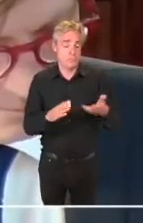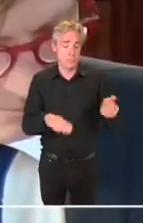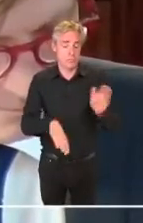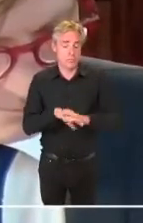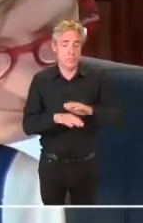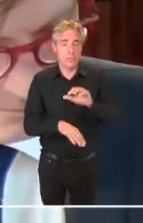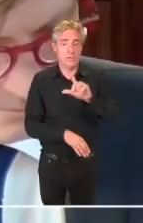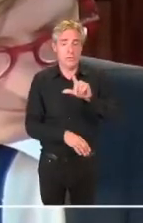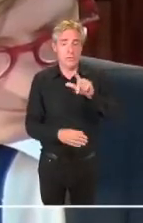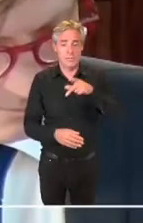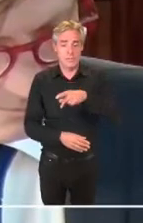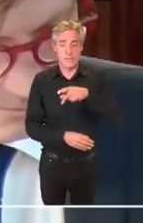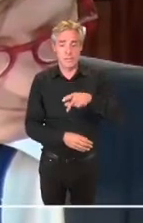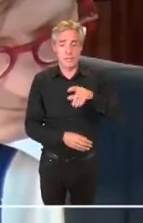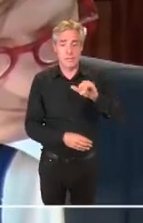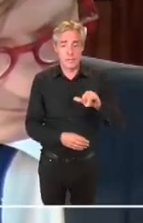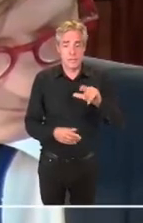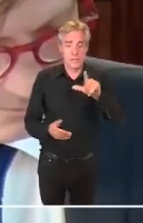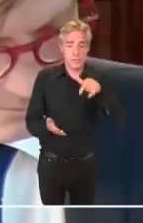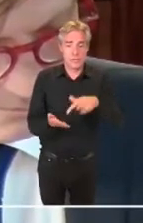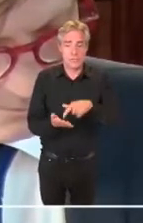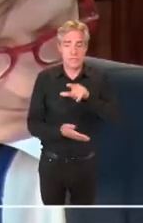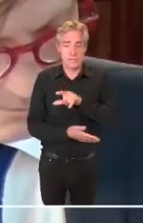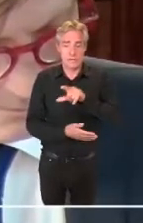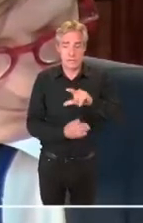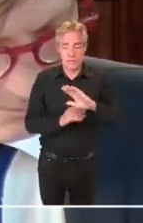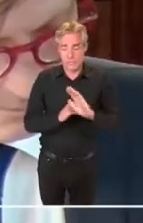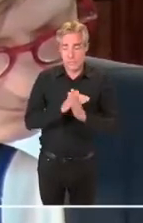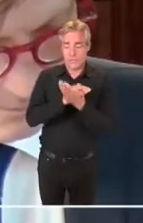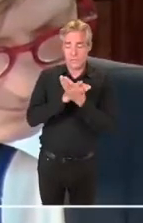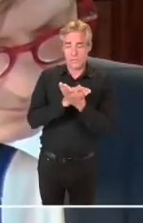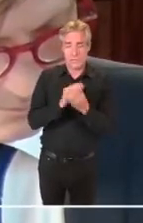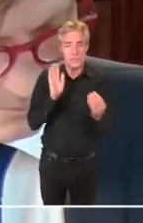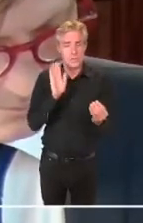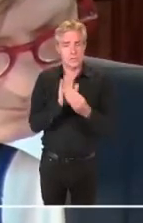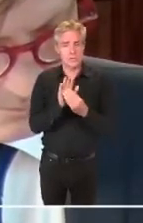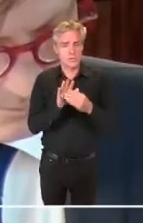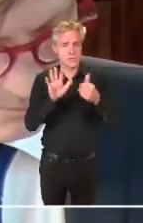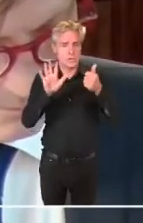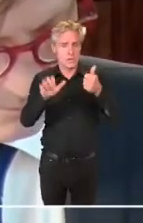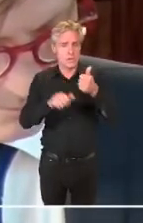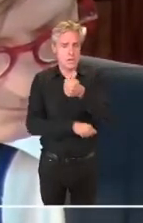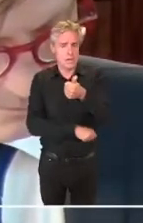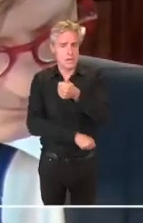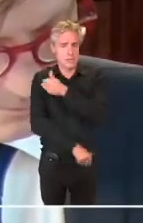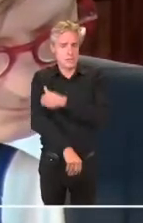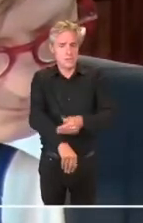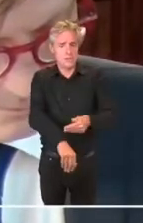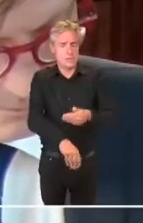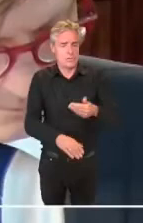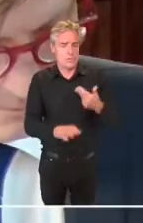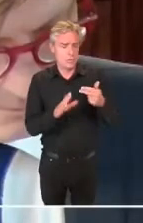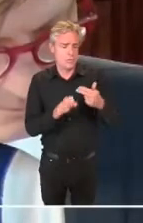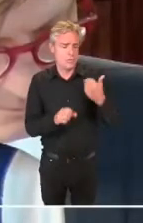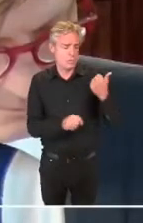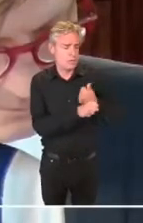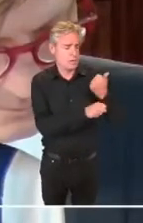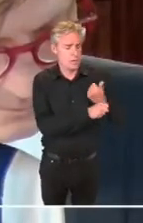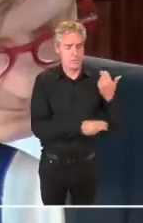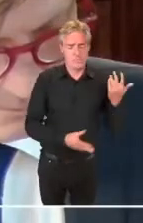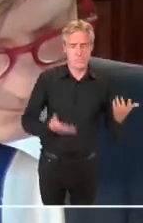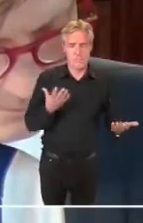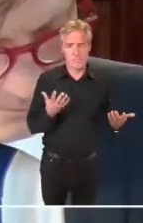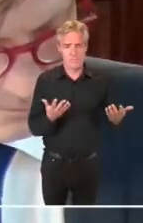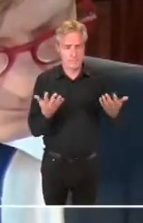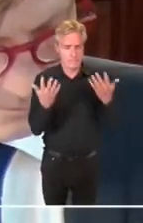PPI 2022, vous avez présenté en février 2022, il était inscrit seulement 1 200 000 par an.